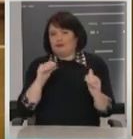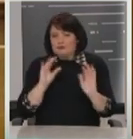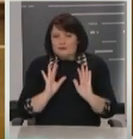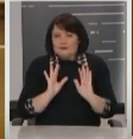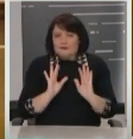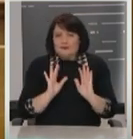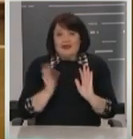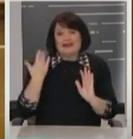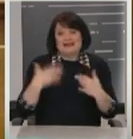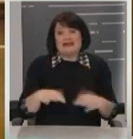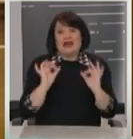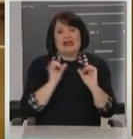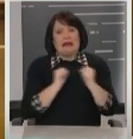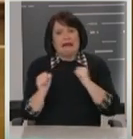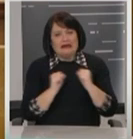χρόνια